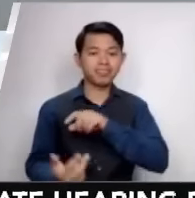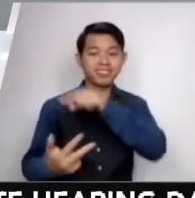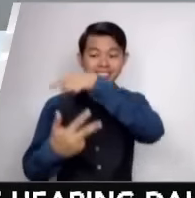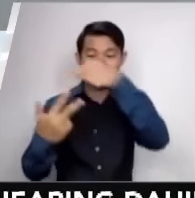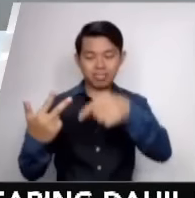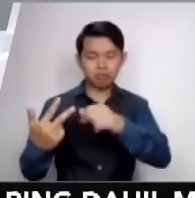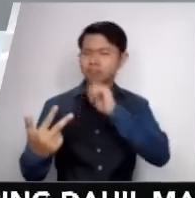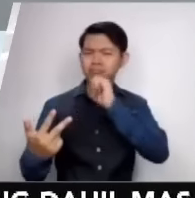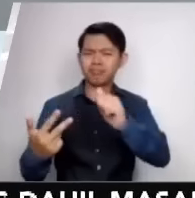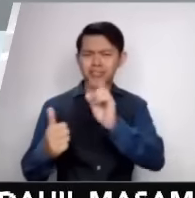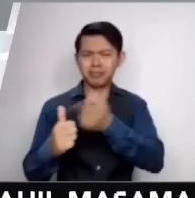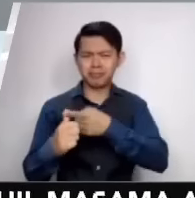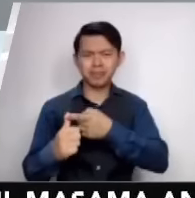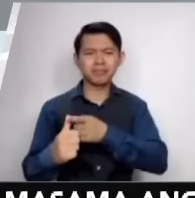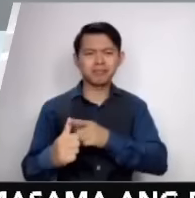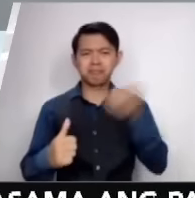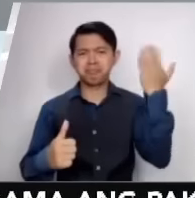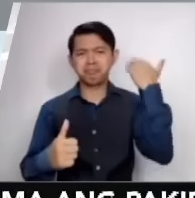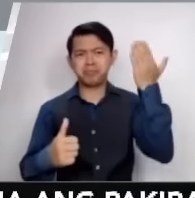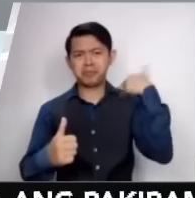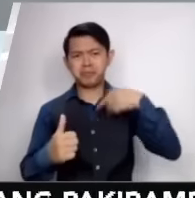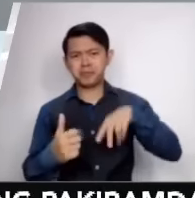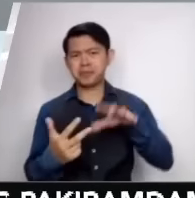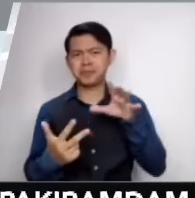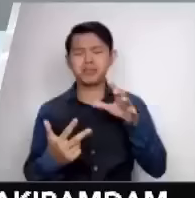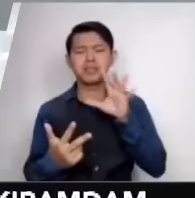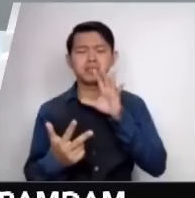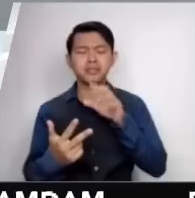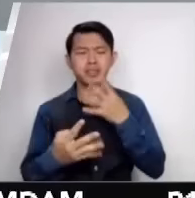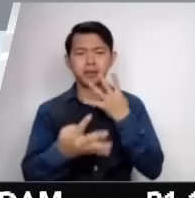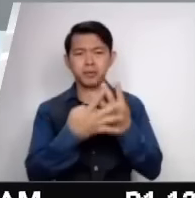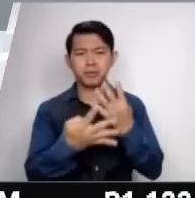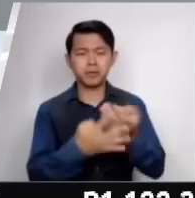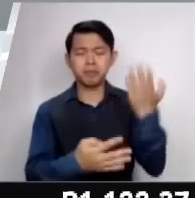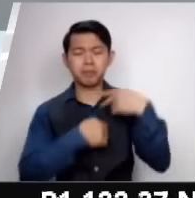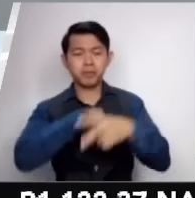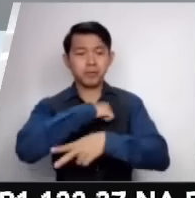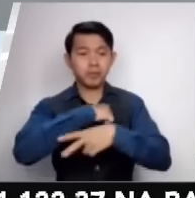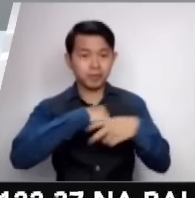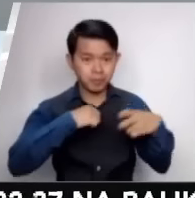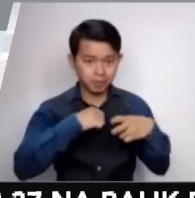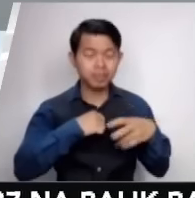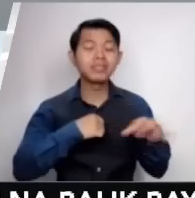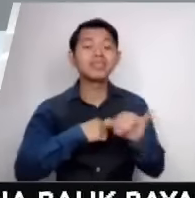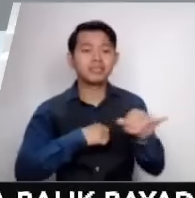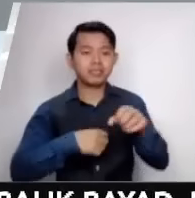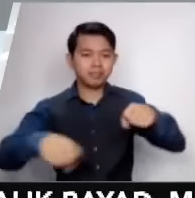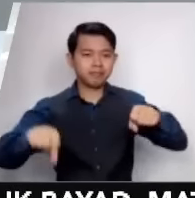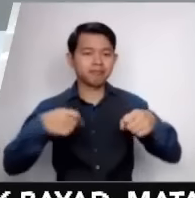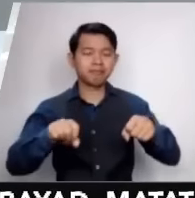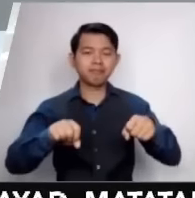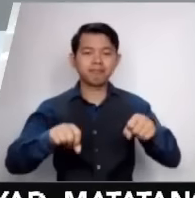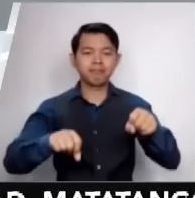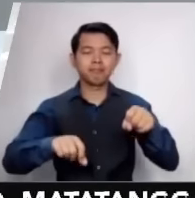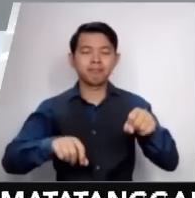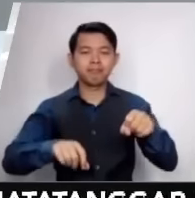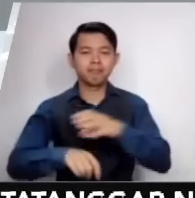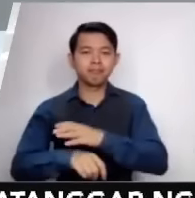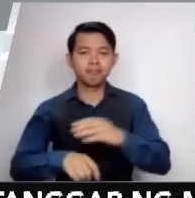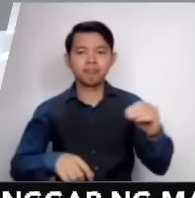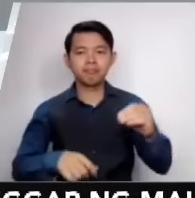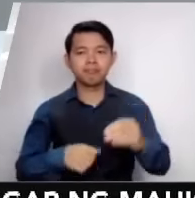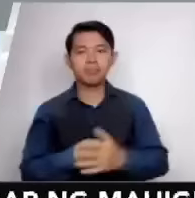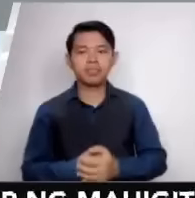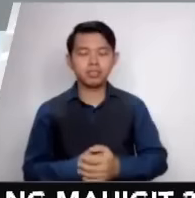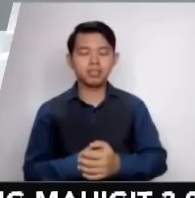kanilang previous case is robbery, pag nalakaw din ng motor at 1602, illegal gambling. Then yung